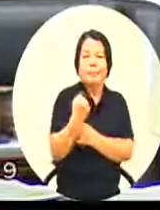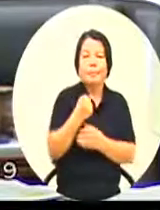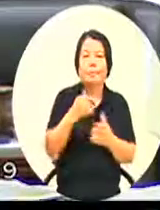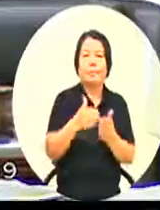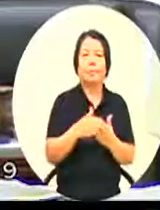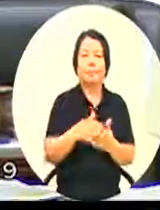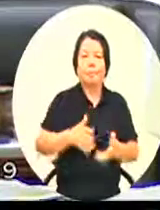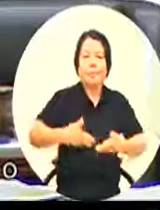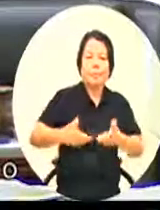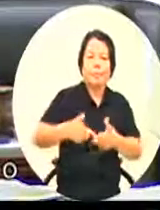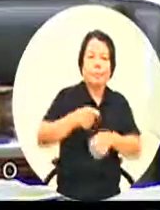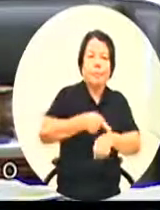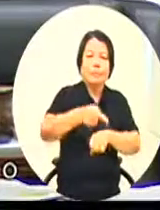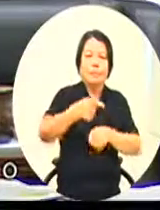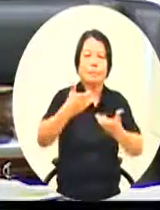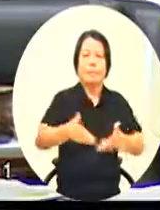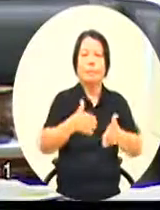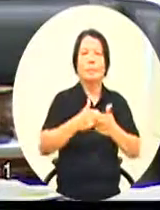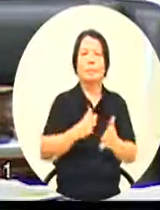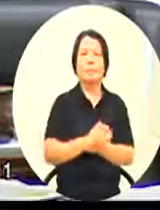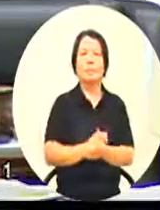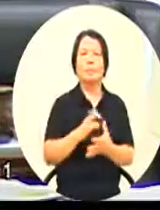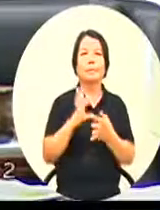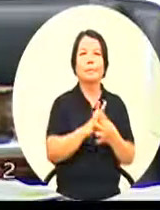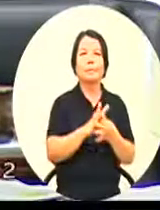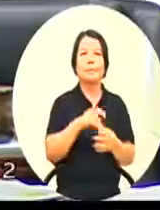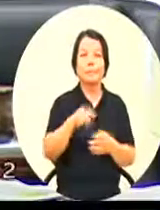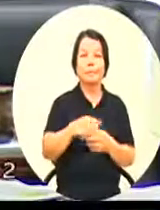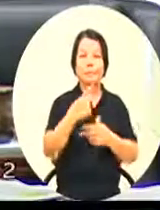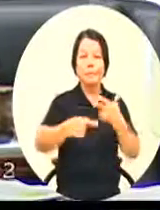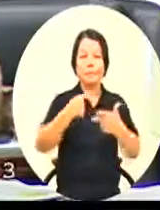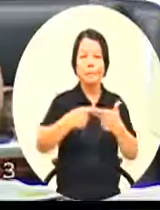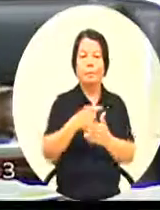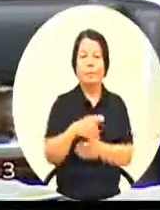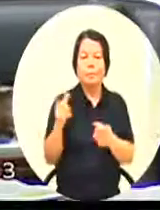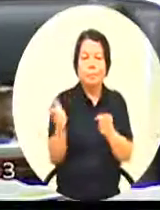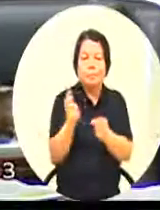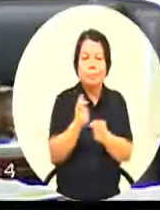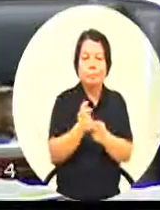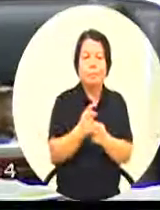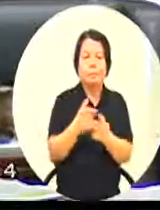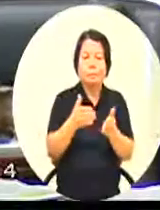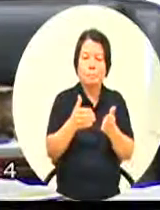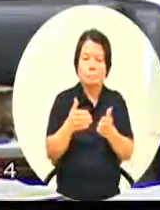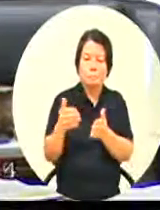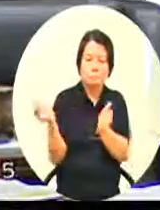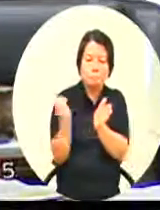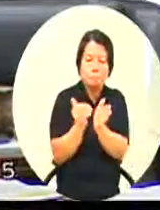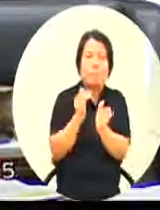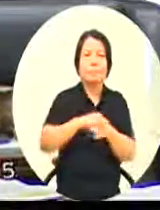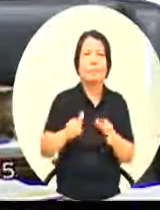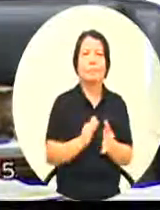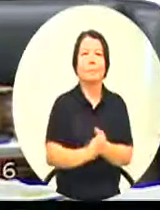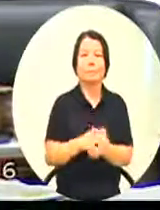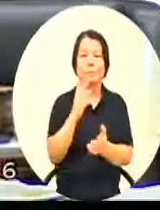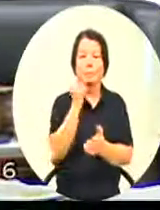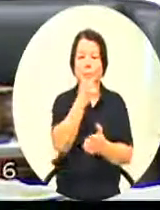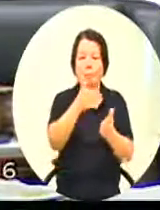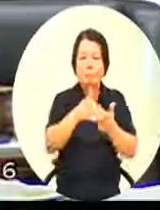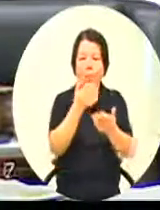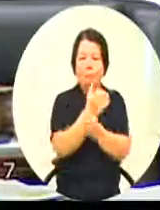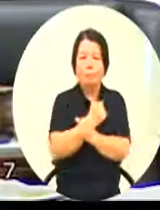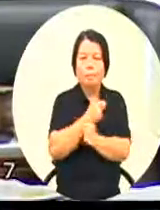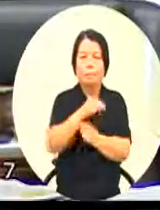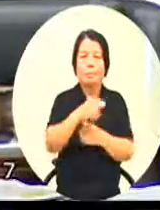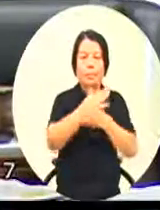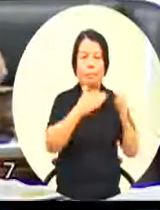急迫性很重要了哈。因为这礼拜可能又有台风要来哦，希望也再特别的注意哦，各学